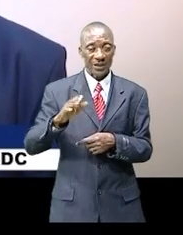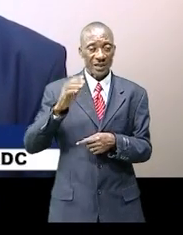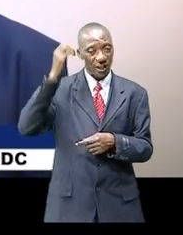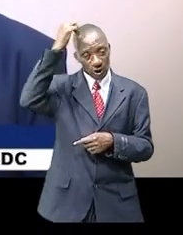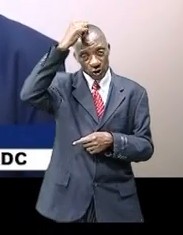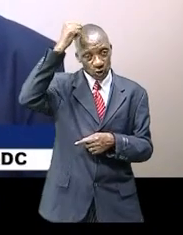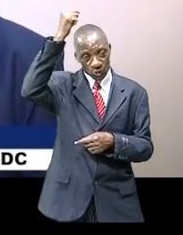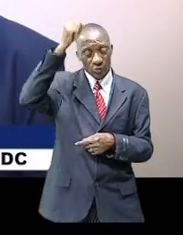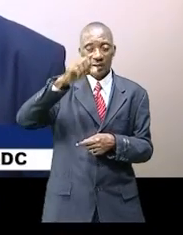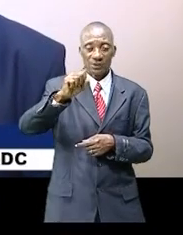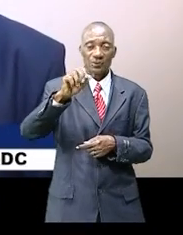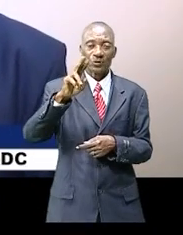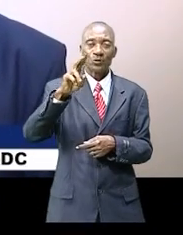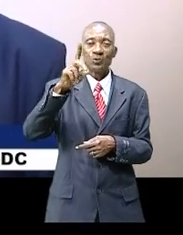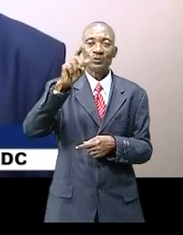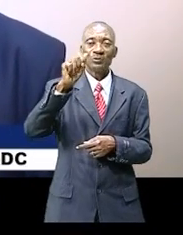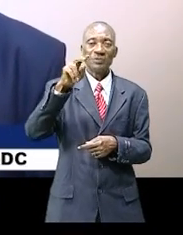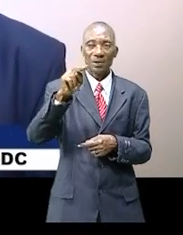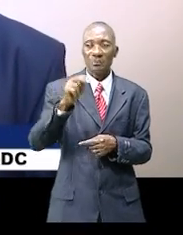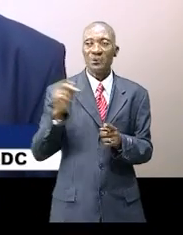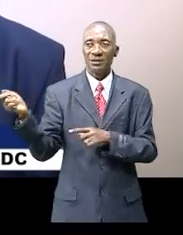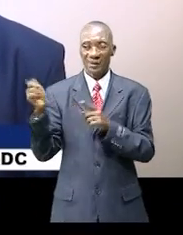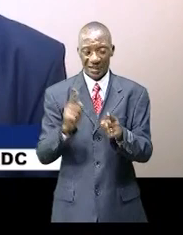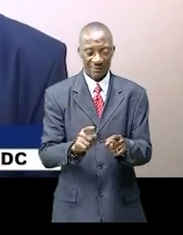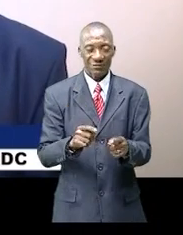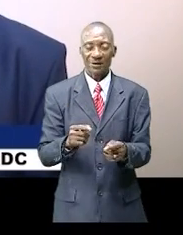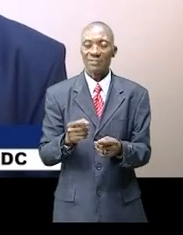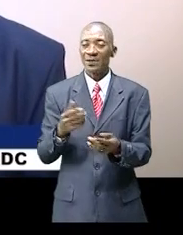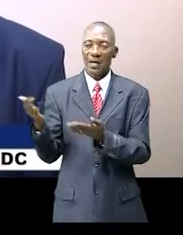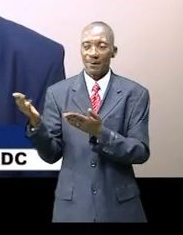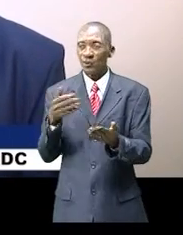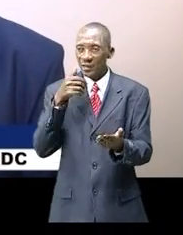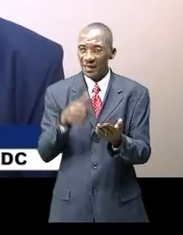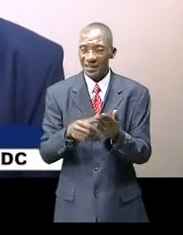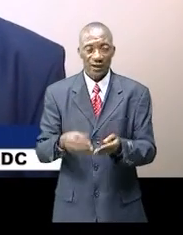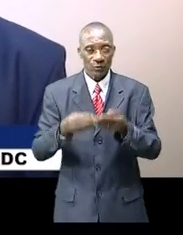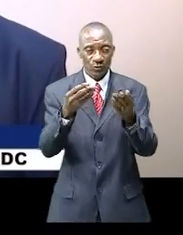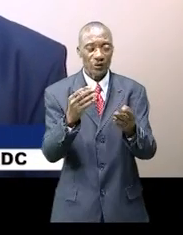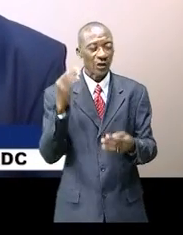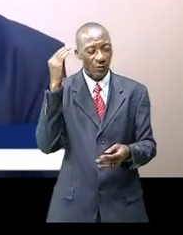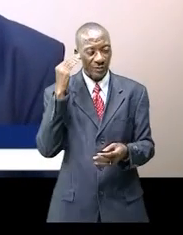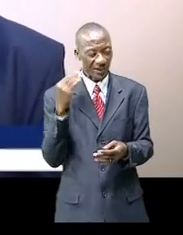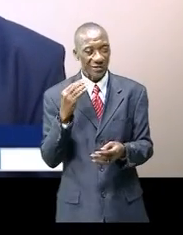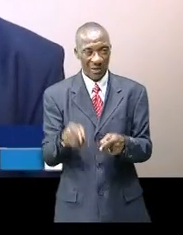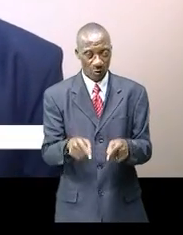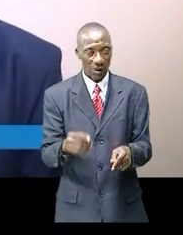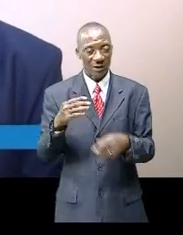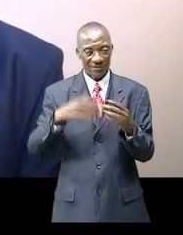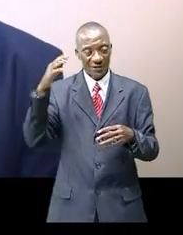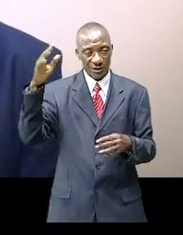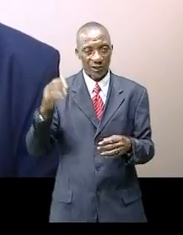RDC de l'Union africaine, donc nous avons voulu intensifier les contacts concernant les